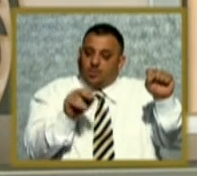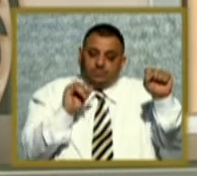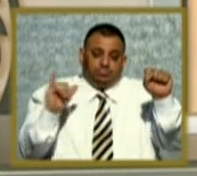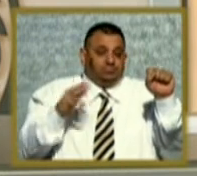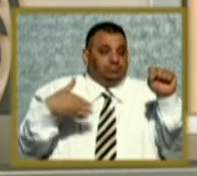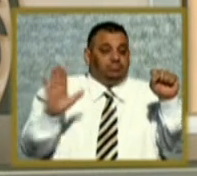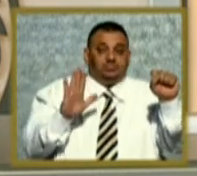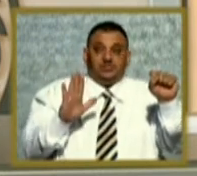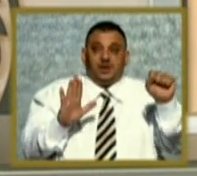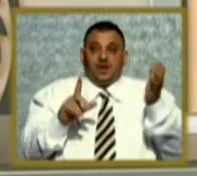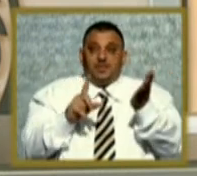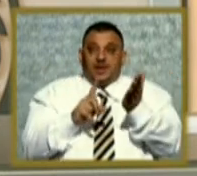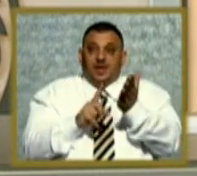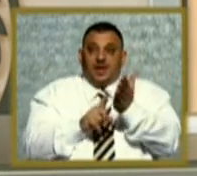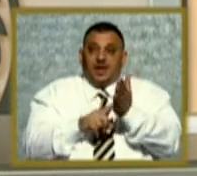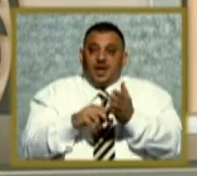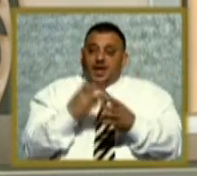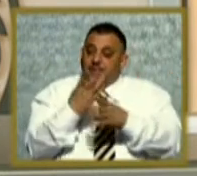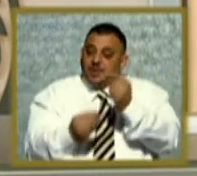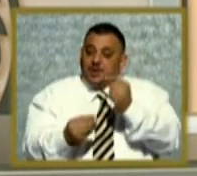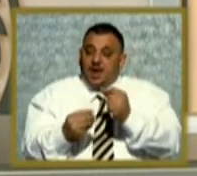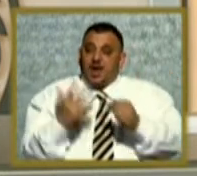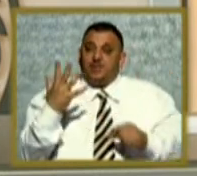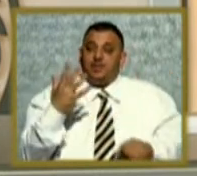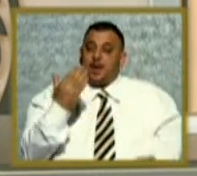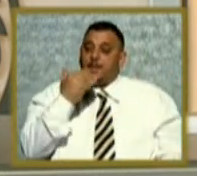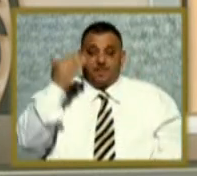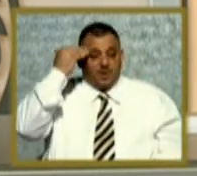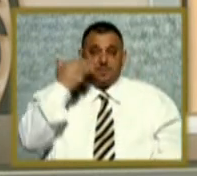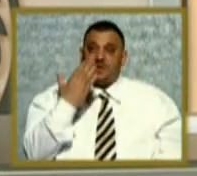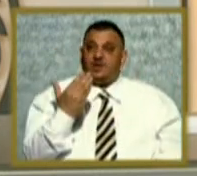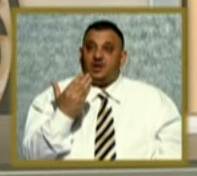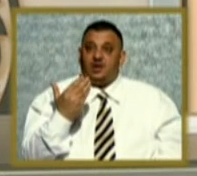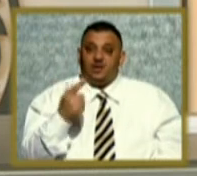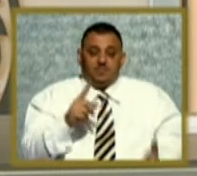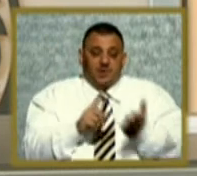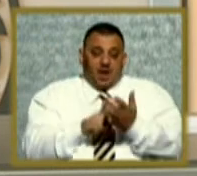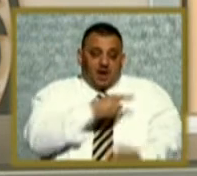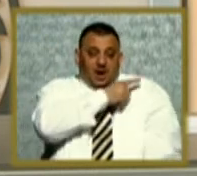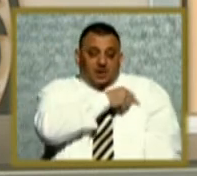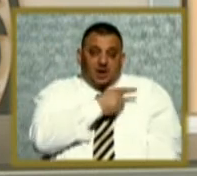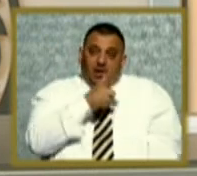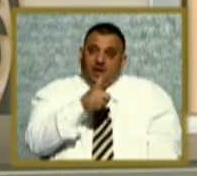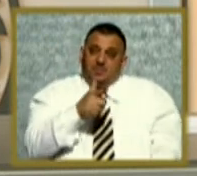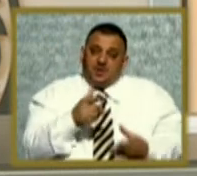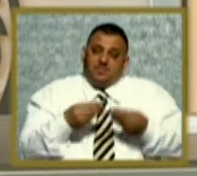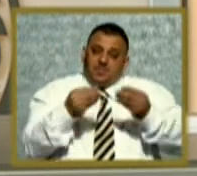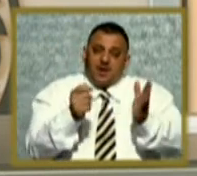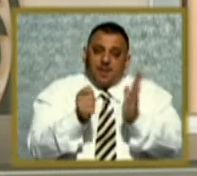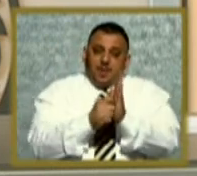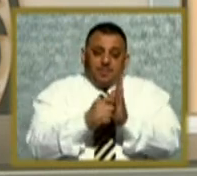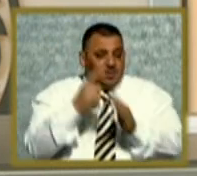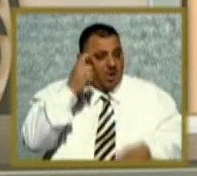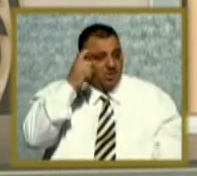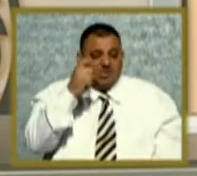إخوته ولم يعطي أولاده الباقين من الذكور والإناث، يقول هل علي ذنب وأريد أن نرجع الشقة إلى الوالد